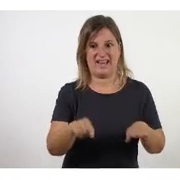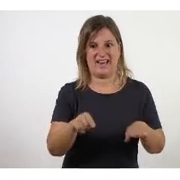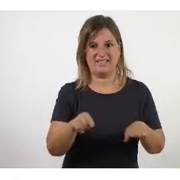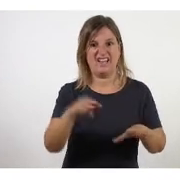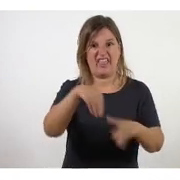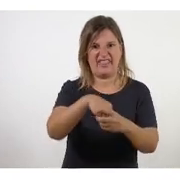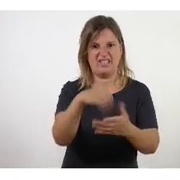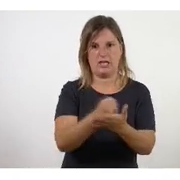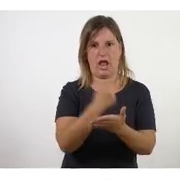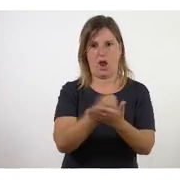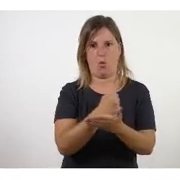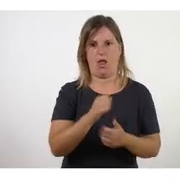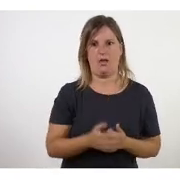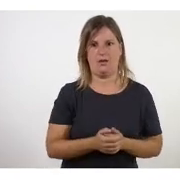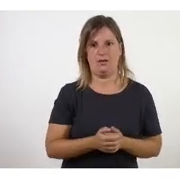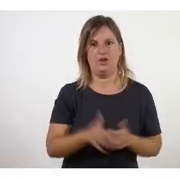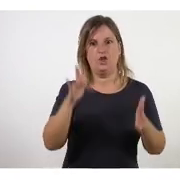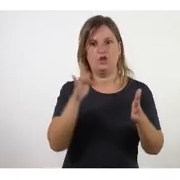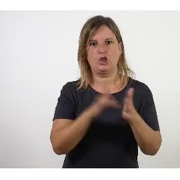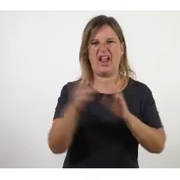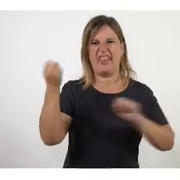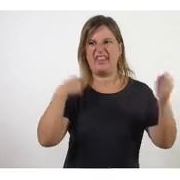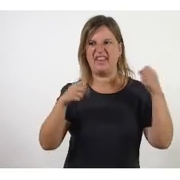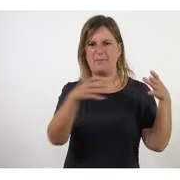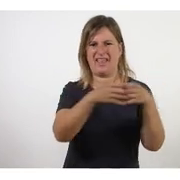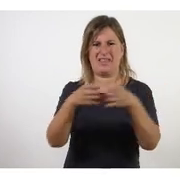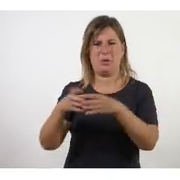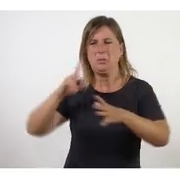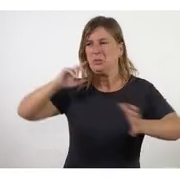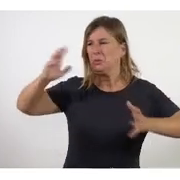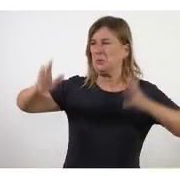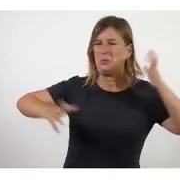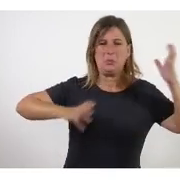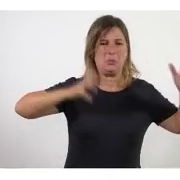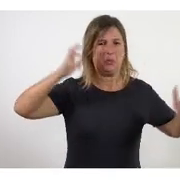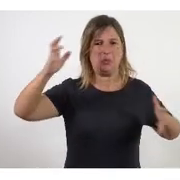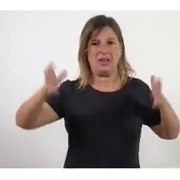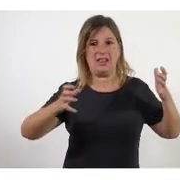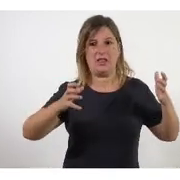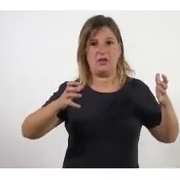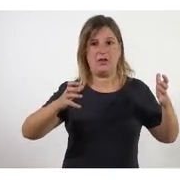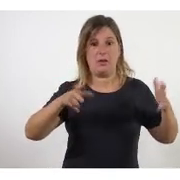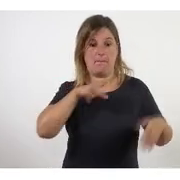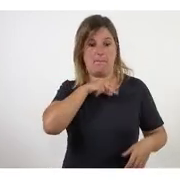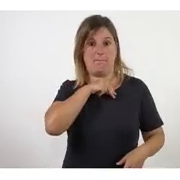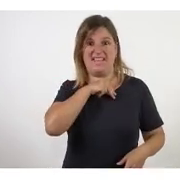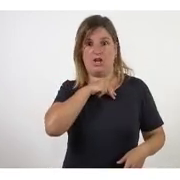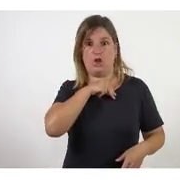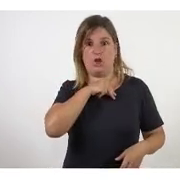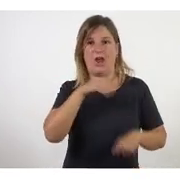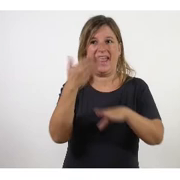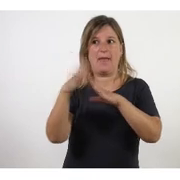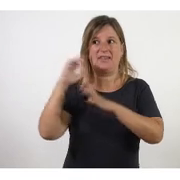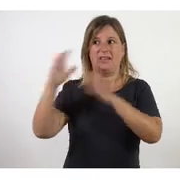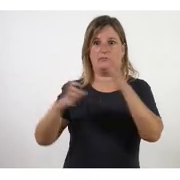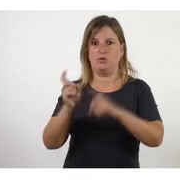dins d'una aula, quan estàvem fent dinàmica de grup. Un xivarri espantós. Amb el micro de corbata, el xivarri no l'evites, però